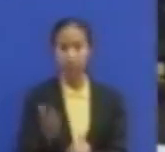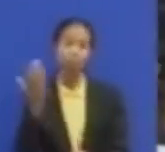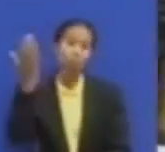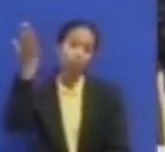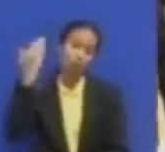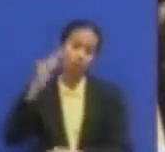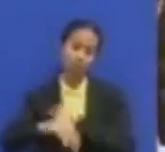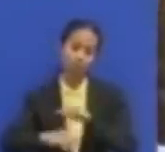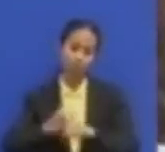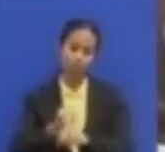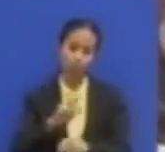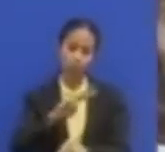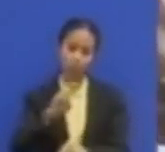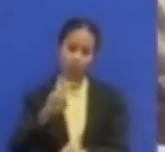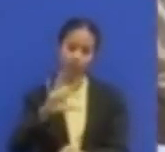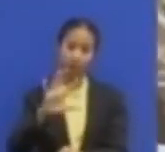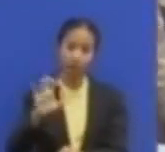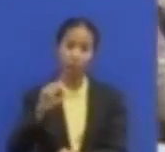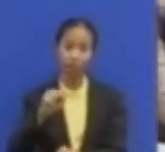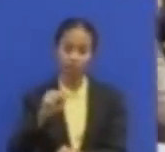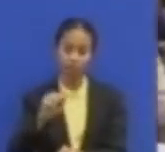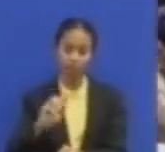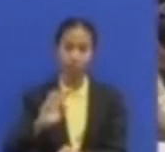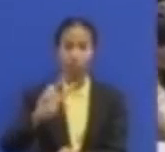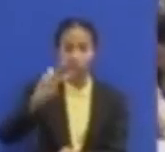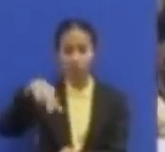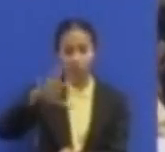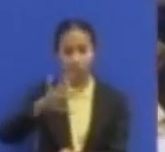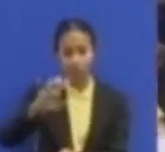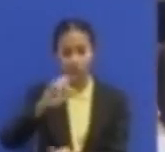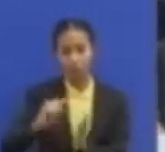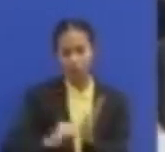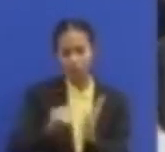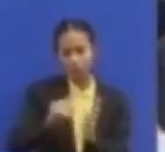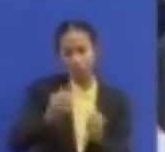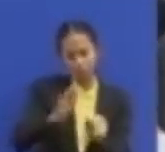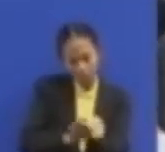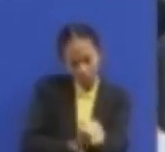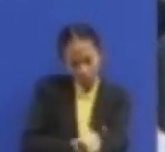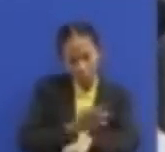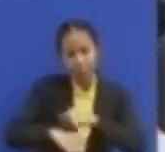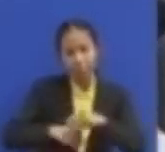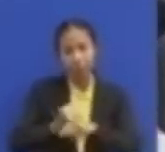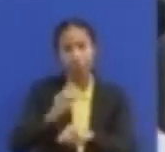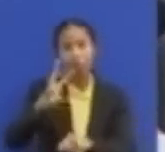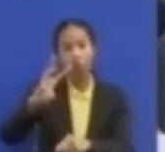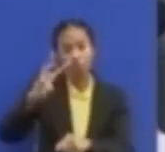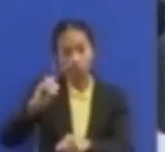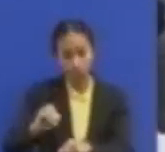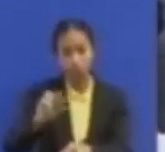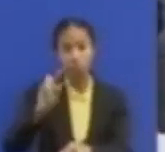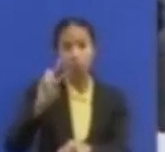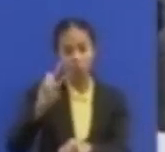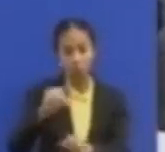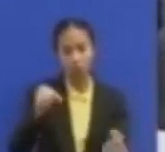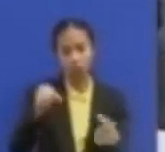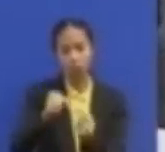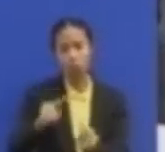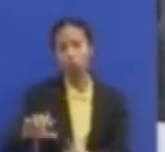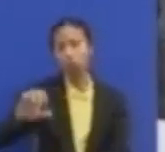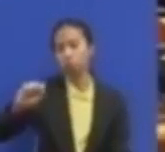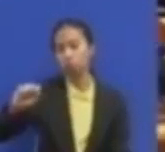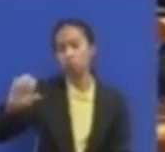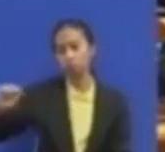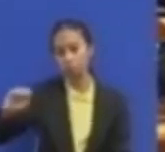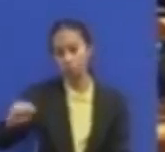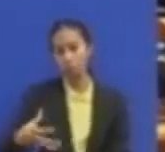ครับ จนถึงตอนนี้นี่62ปีแล้วนะ 62ปีคร ับ62ปีสมัครเป็นสมาชิกสภาผู้แทนราษฎรจังหวัดสุรินทร์พรรคประช